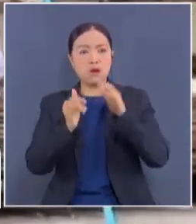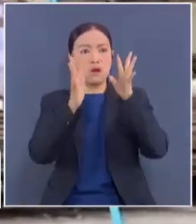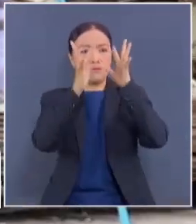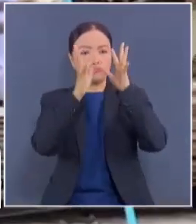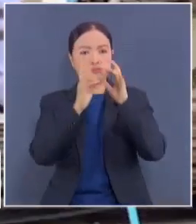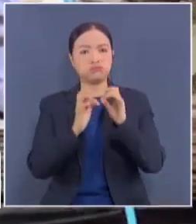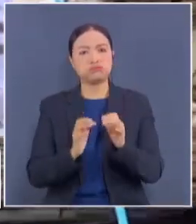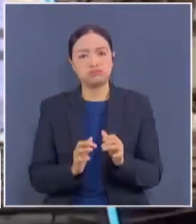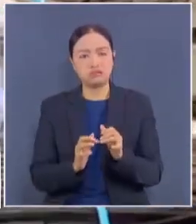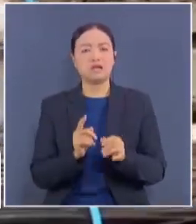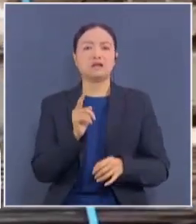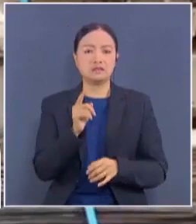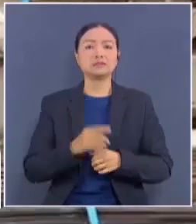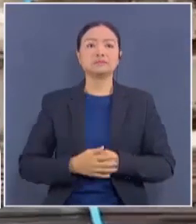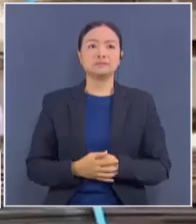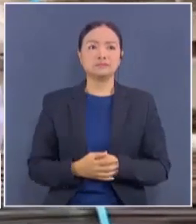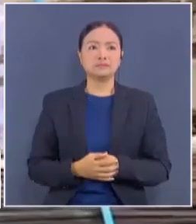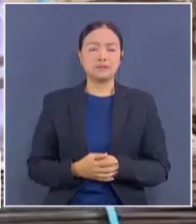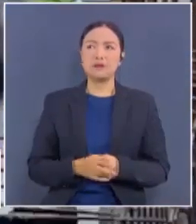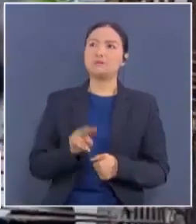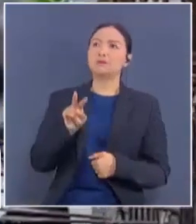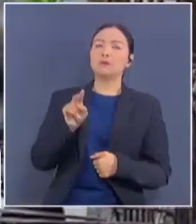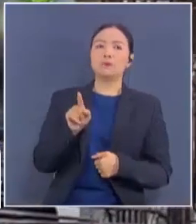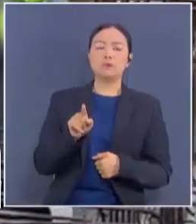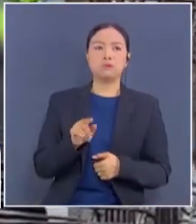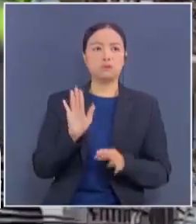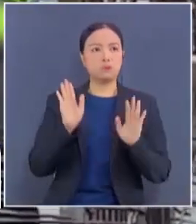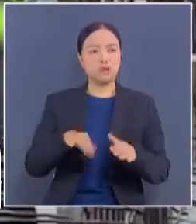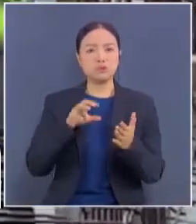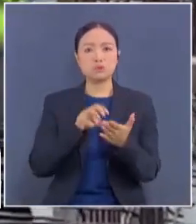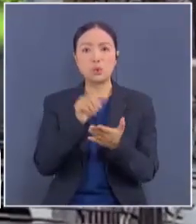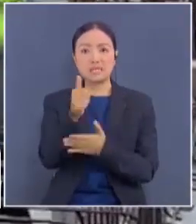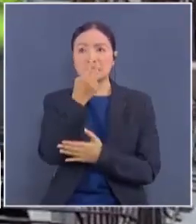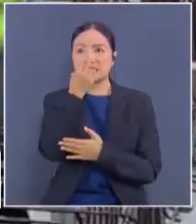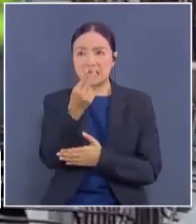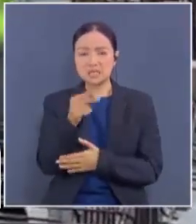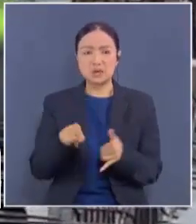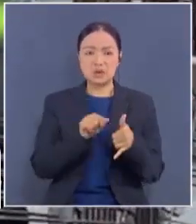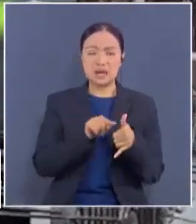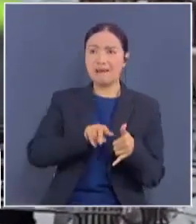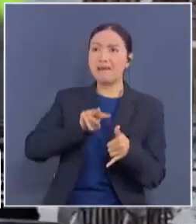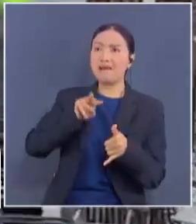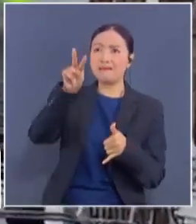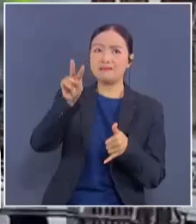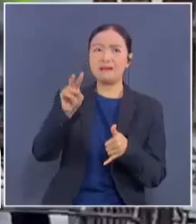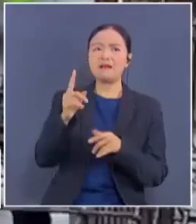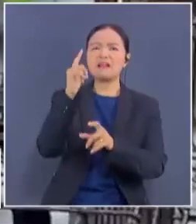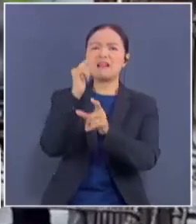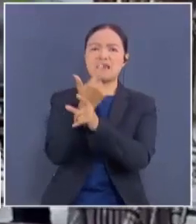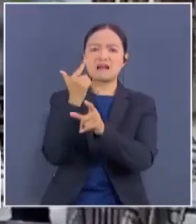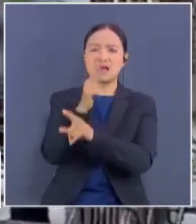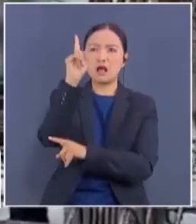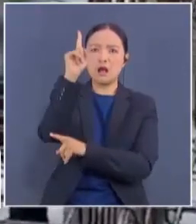แป๊บเดียวอาคารเนี่ยพังถล่มลงมาแบบต่อหน้าต่อตานะคะ โอ้โหดีโชคดีนะ โชคดีที่มีคนเห็นแล้วตะโกนบอกเพื่อนนะคะ